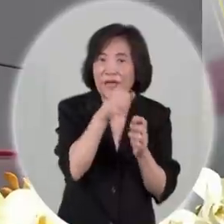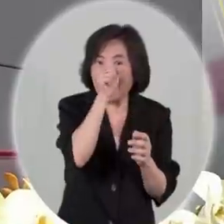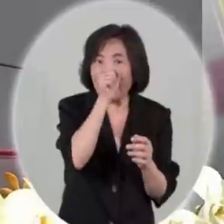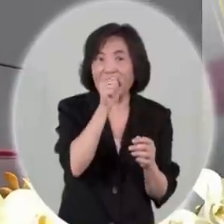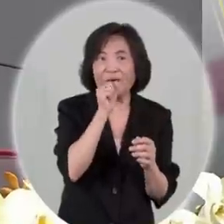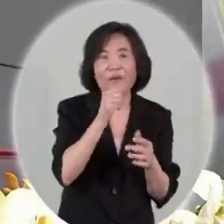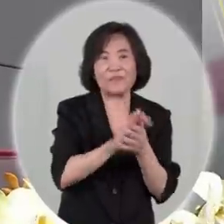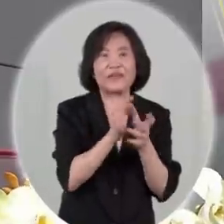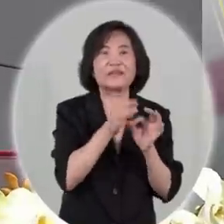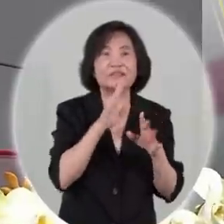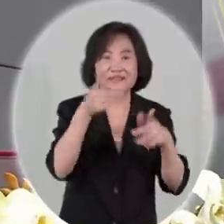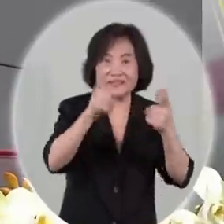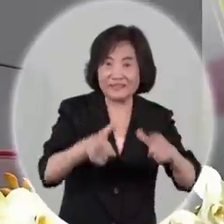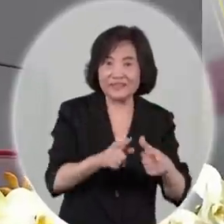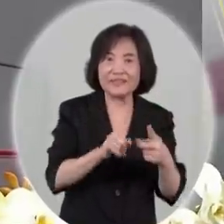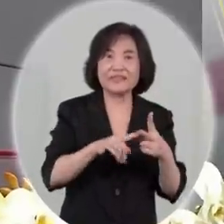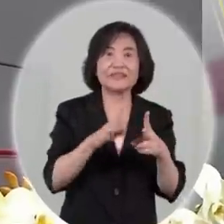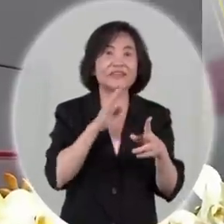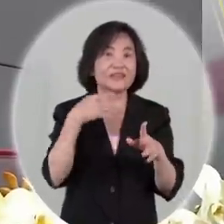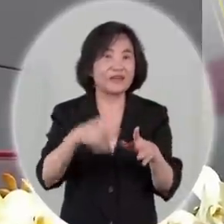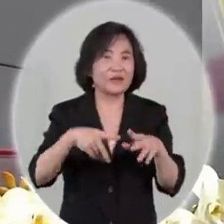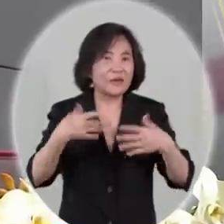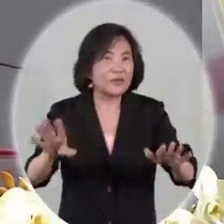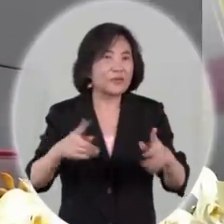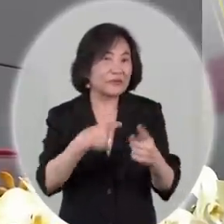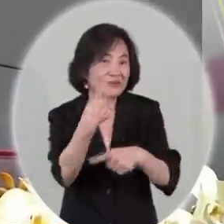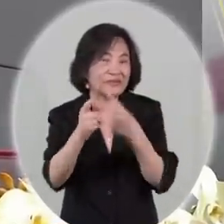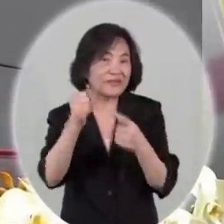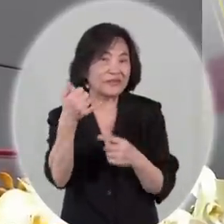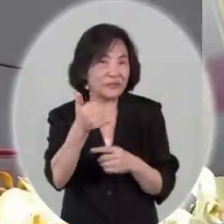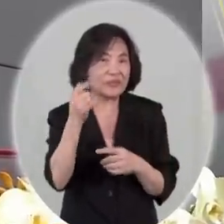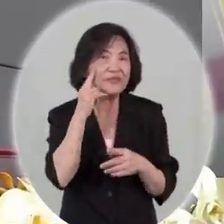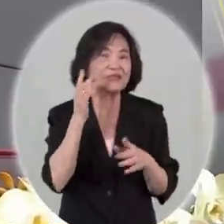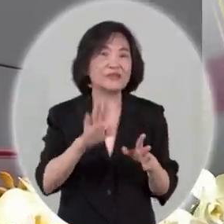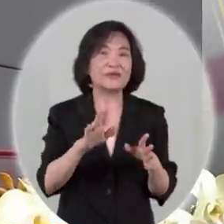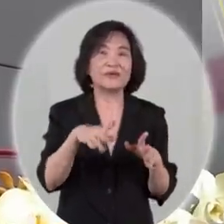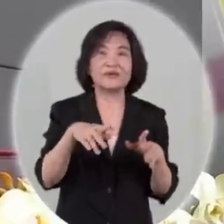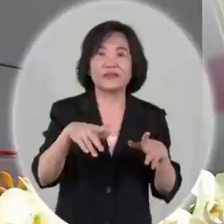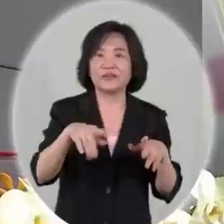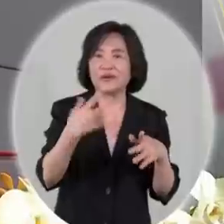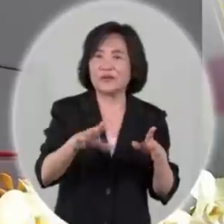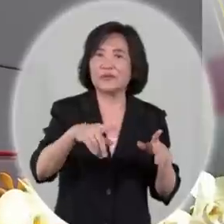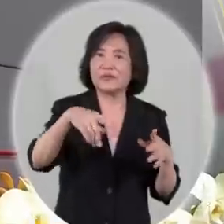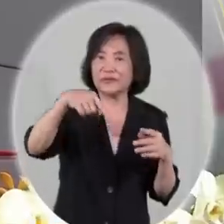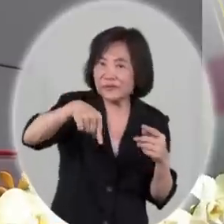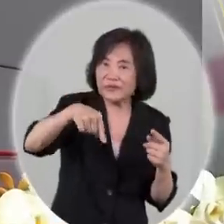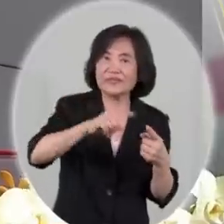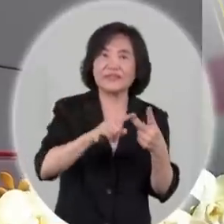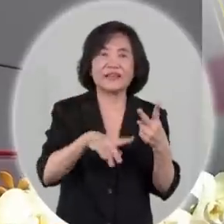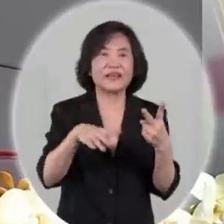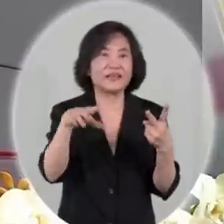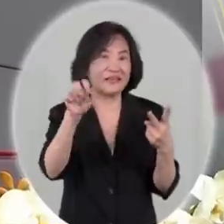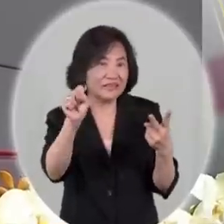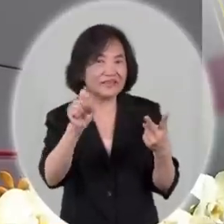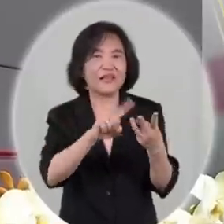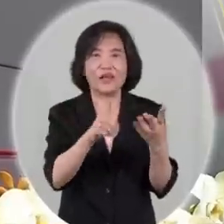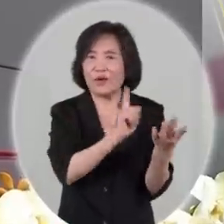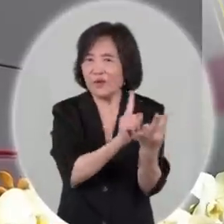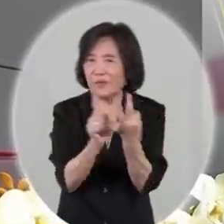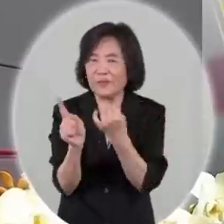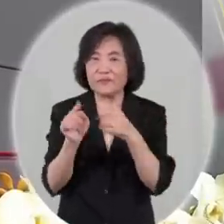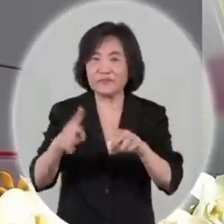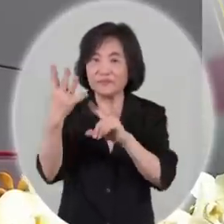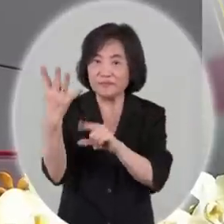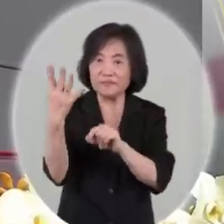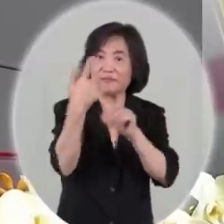德、美国联邦参议员 Duckworth、 Sullivan 及 Quince 等参议员于今年4月